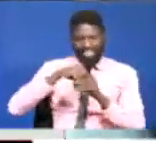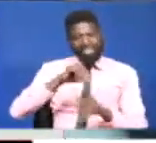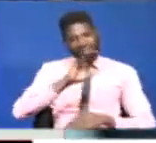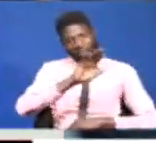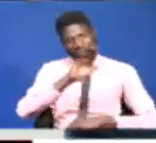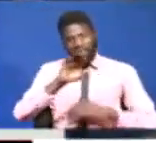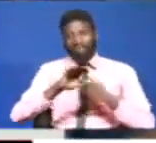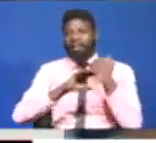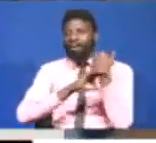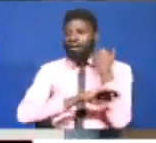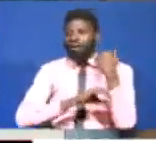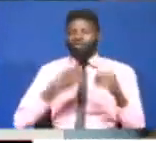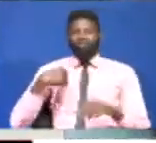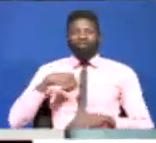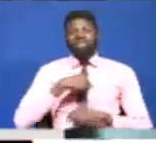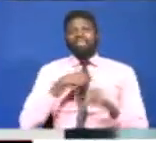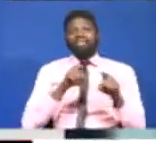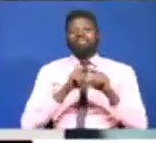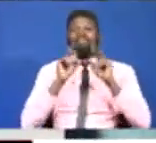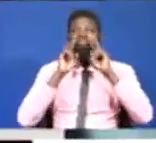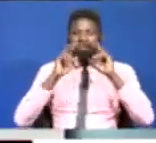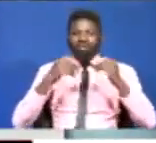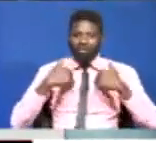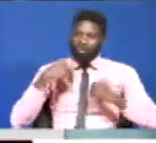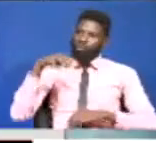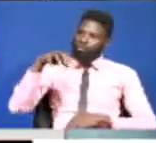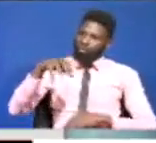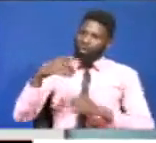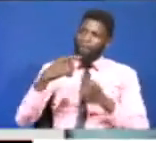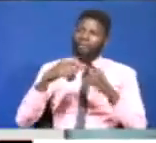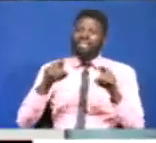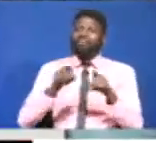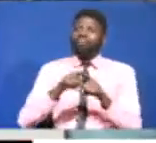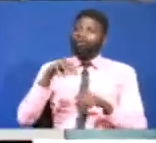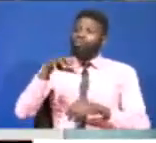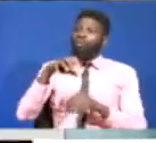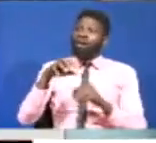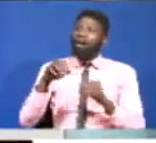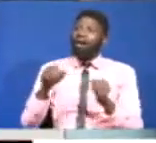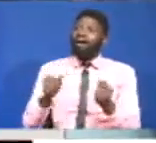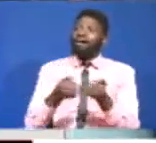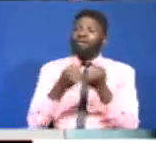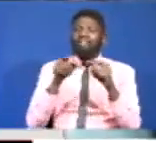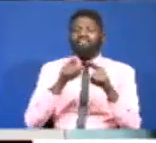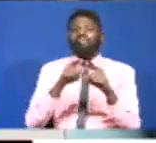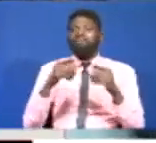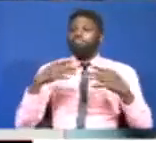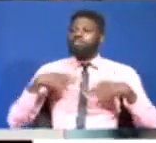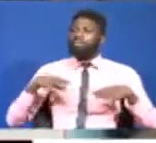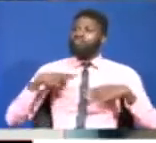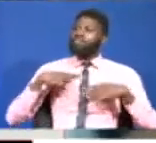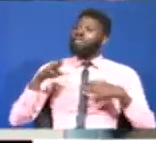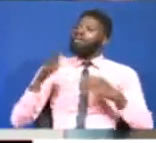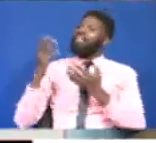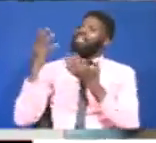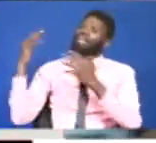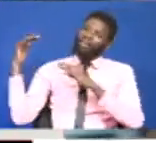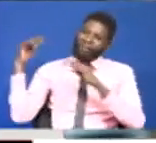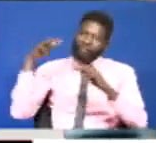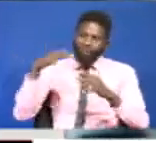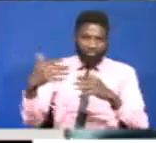na amani katika Kongo, lakini Kongo isiwe pahali ya nchi zingine kuja kupigania. Kwa hivyo tumesema hii ni jukumu letu